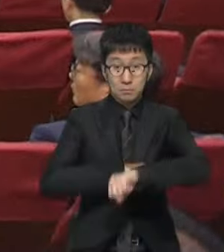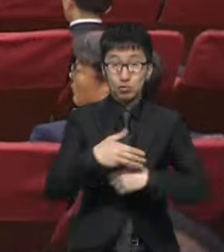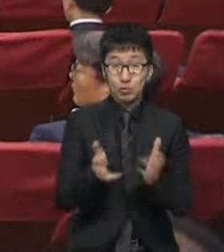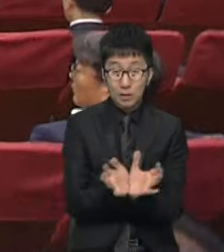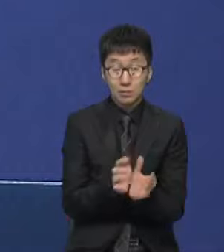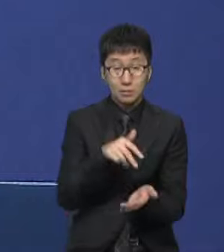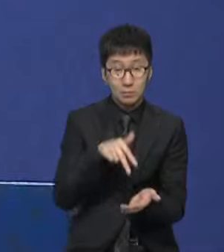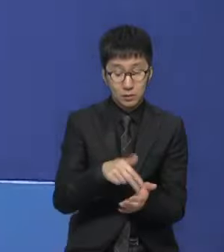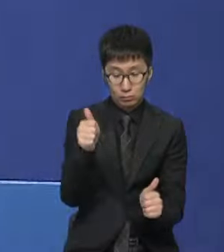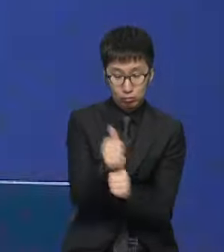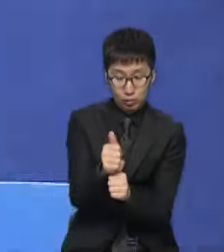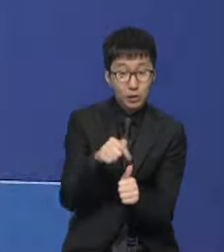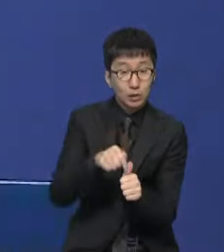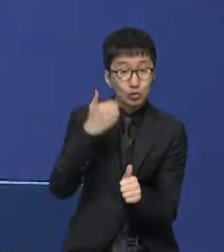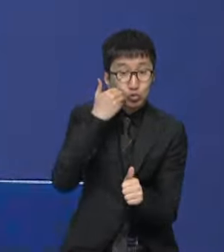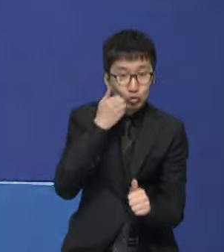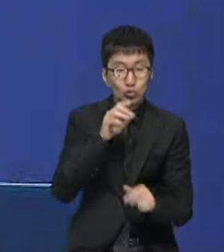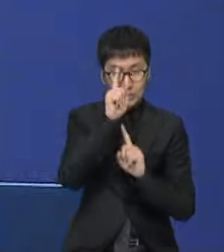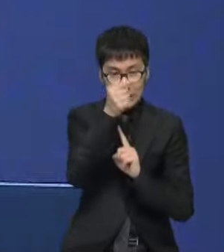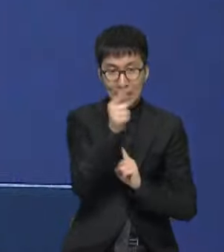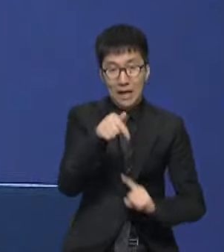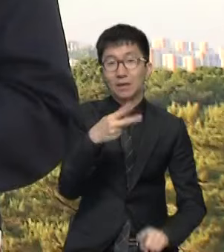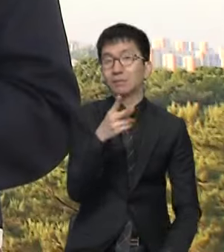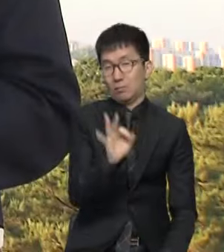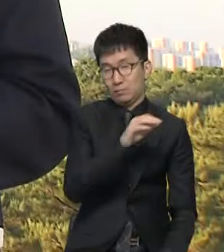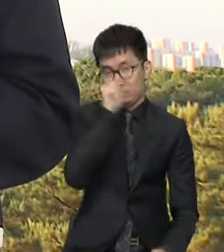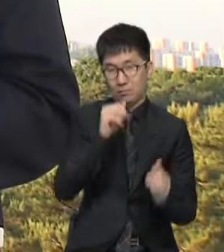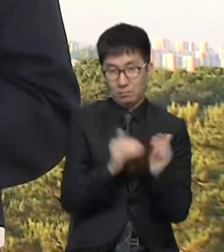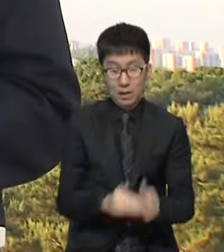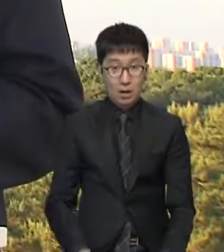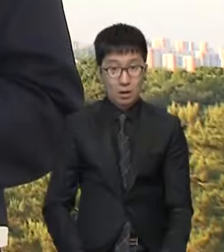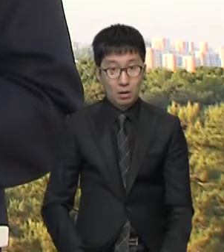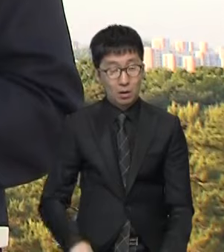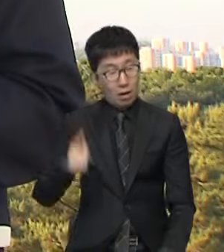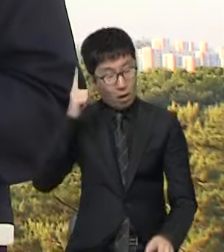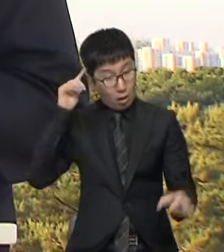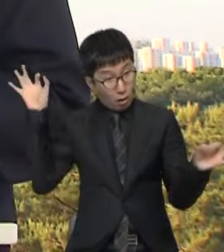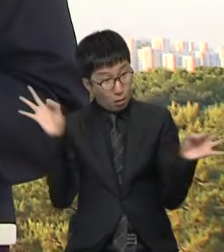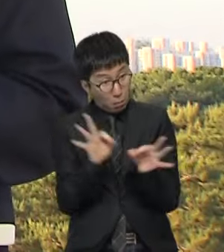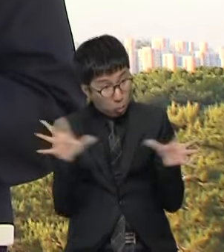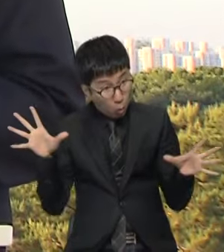국회 부의장 후보로 4선 이하경 의원이 선출된 가운데 예상을 벗어난